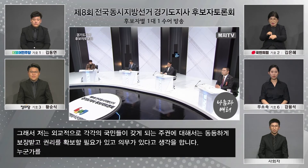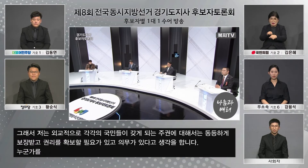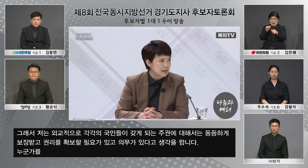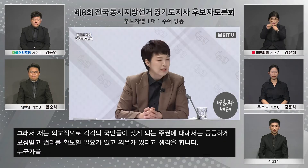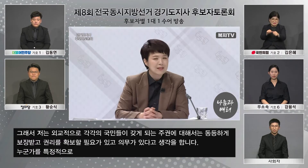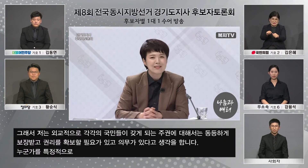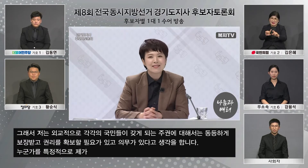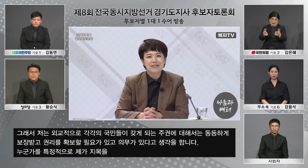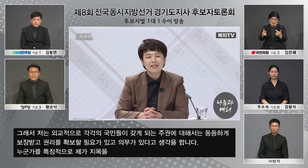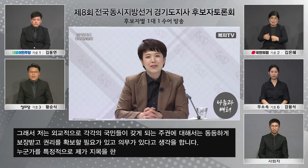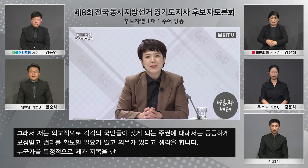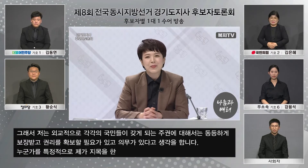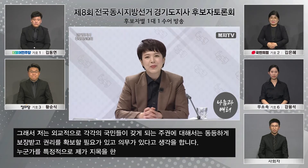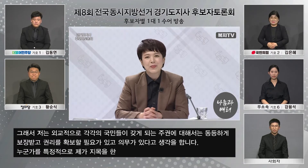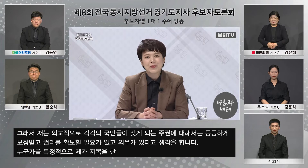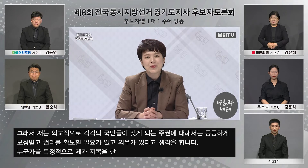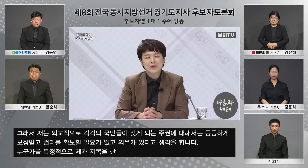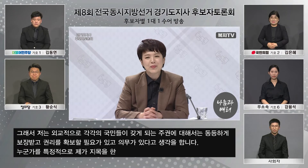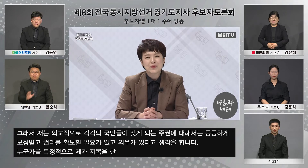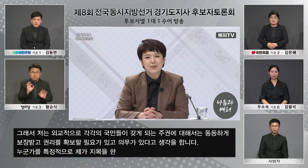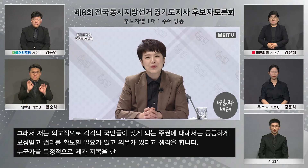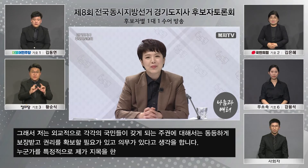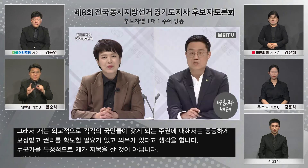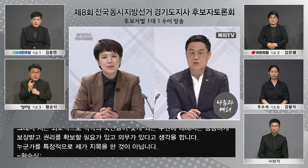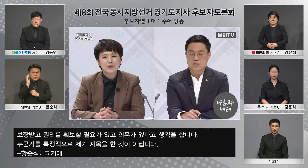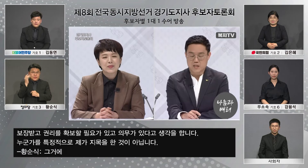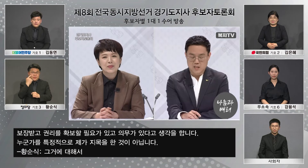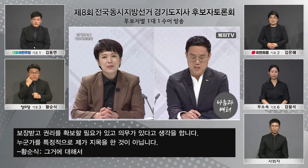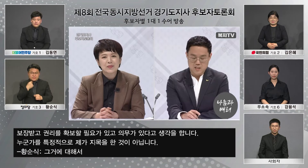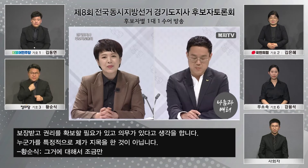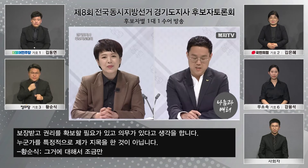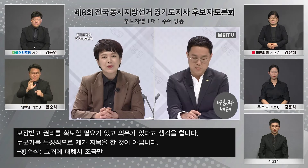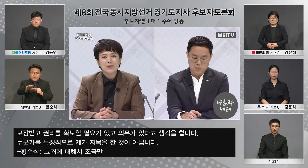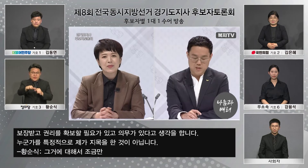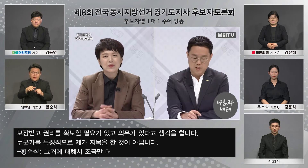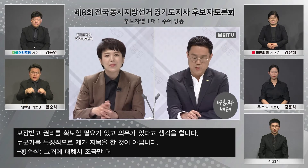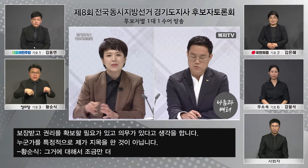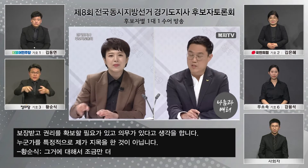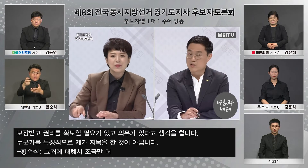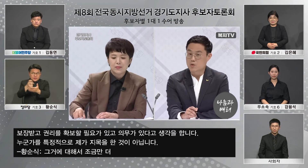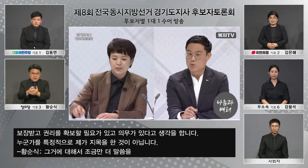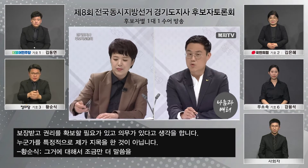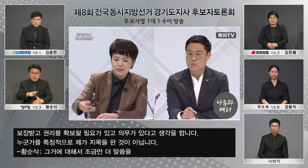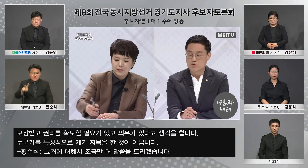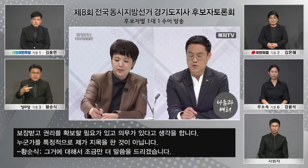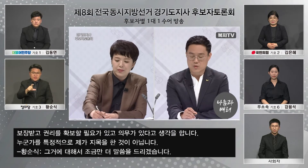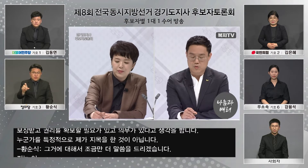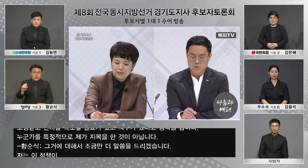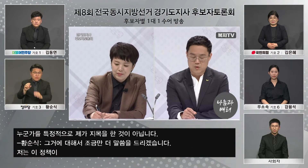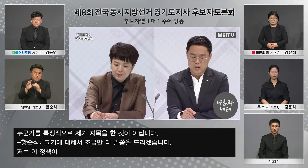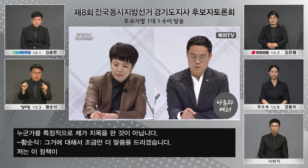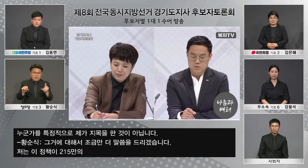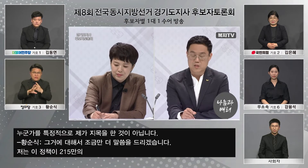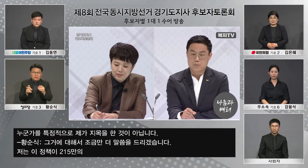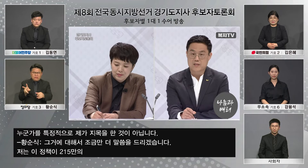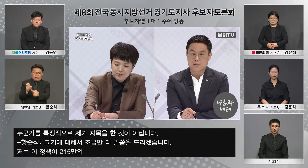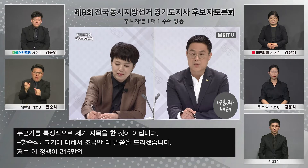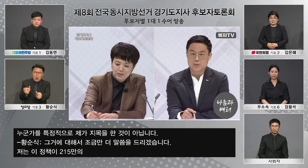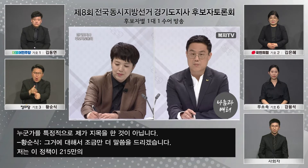것이 아닙니다. 예, 그거에 대해서 조금만 더 말씀드리겠습니다. 저는 이 정책이 215만의 외국인 혐오를 부추기고